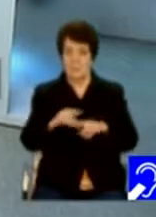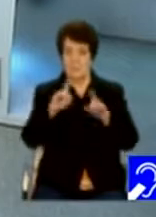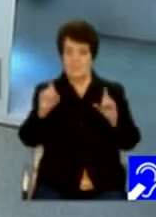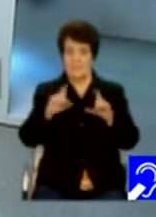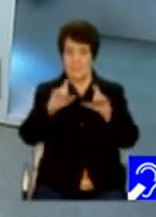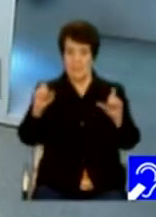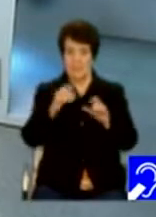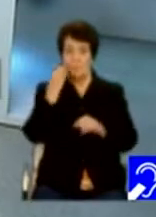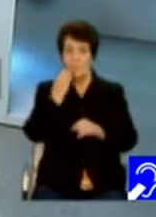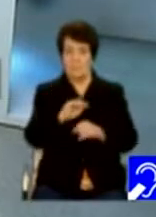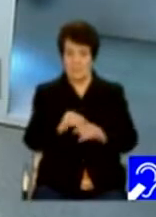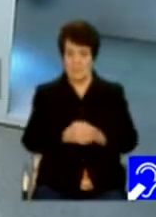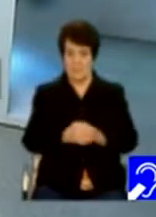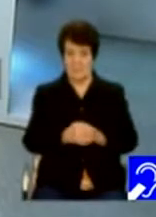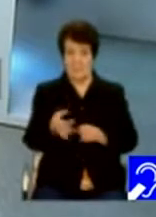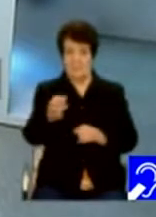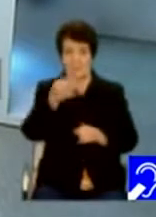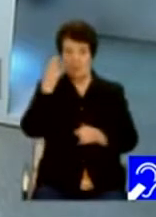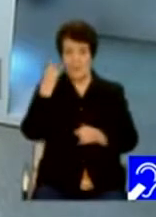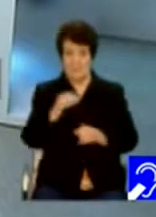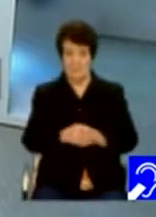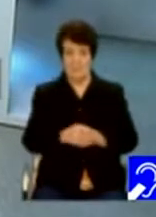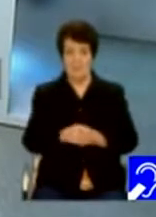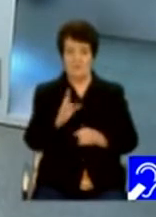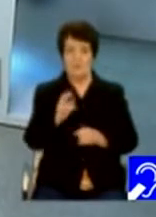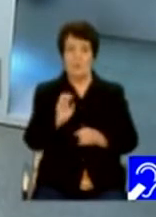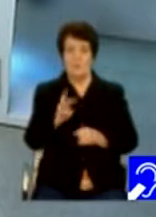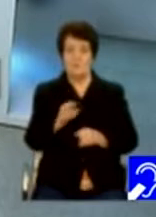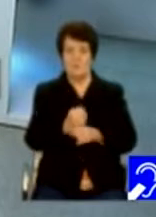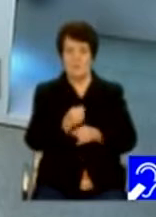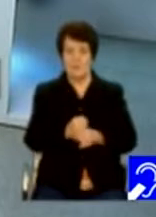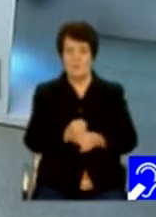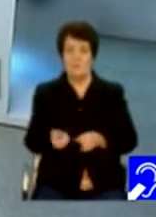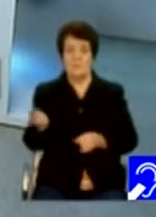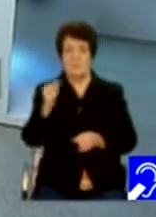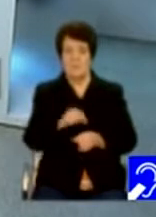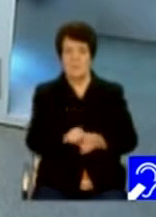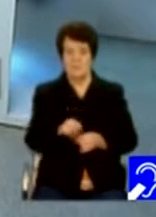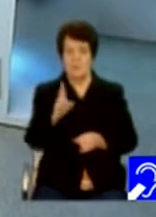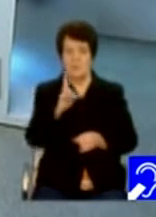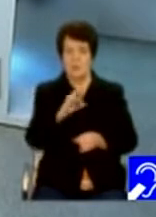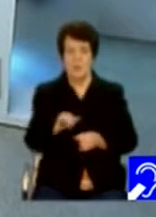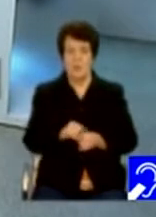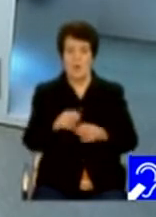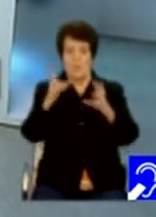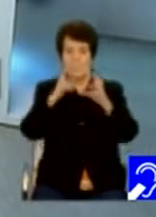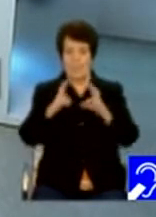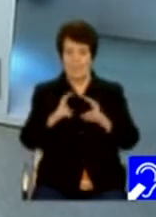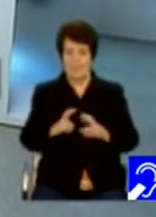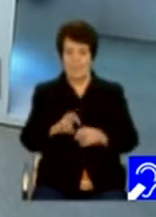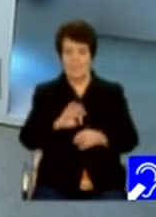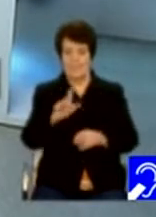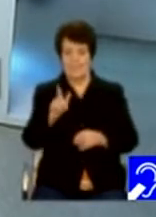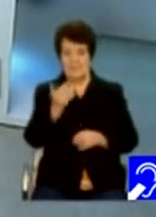despre cum să îmbunătățim relația în Republica Moldova, după cum să creăm posturi de muncă, e ok. Dar veniți cu aberații și cu... Dar dumneavoastră ați